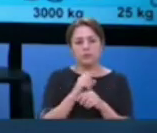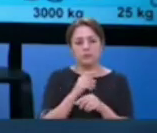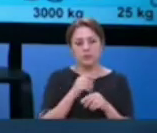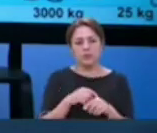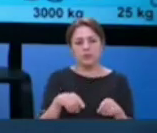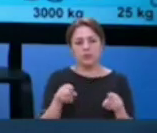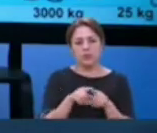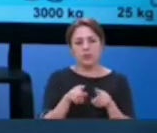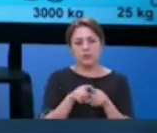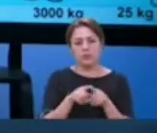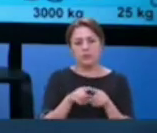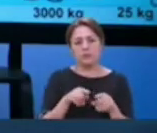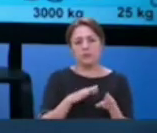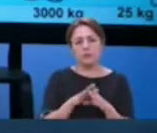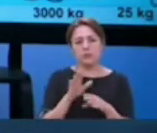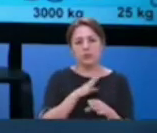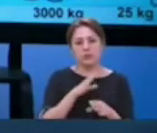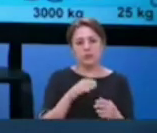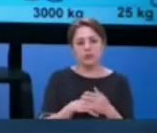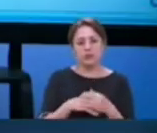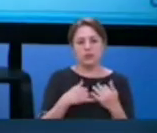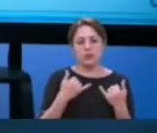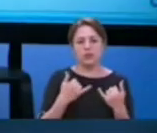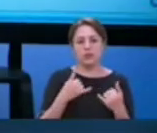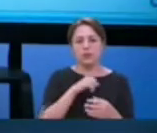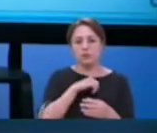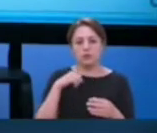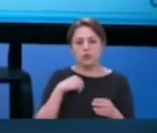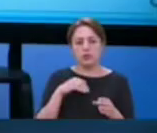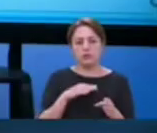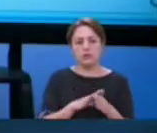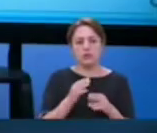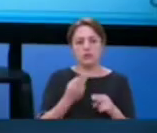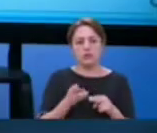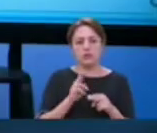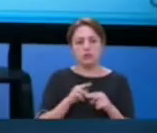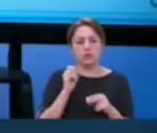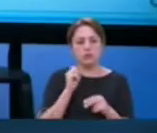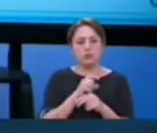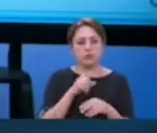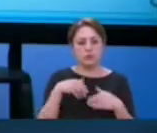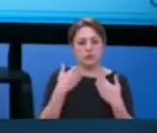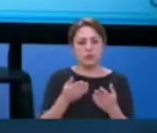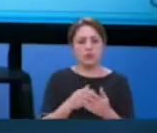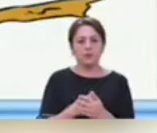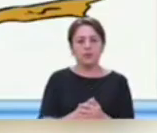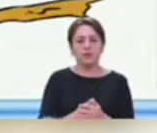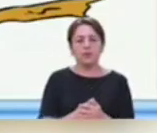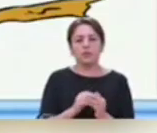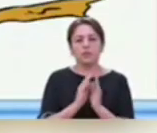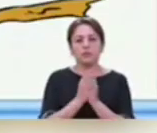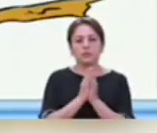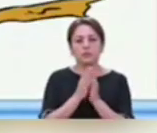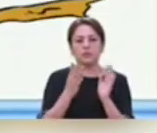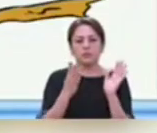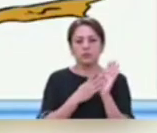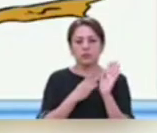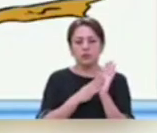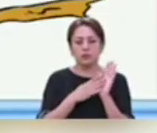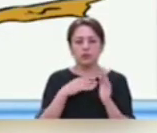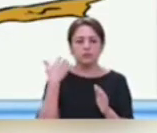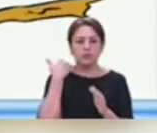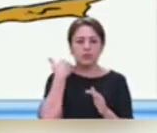bilan birgəlikdə bacarıb aldık. İndi isə müstəqil bacarış üçün topşırıqlarını belgiləb olin. Dərsliyinizin